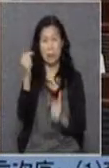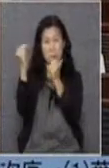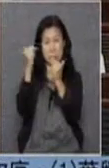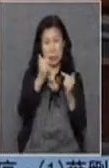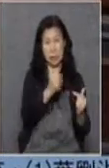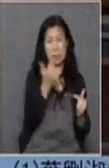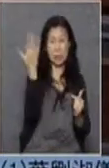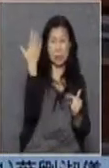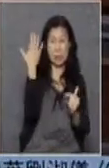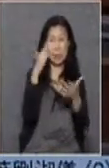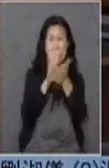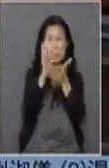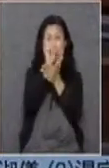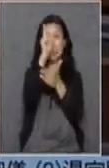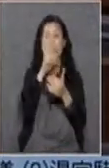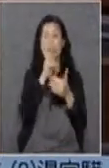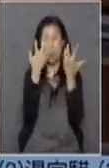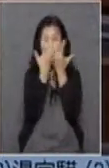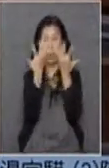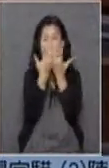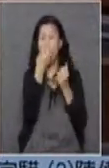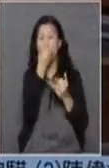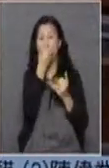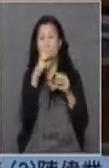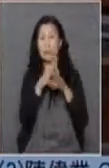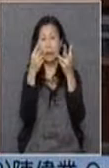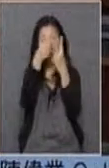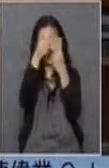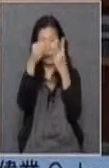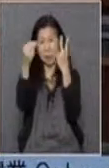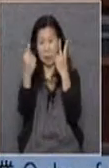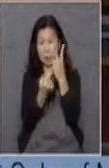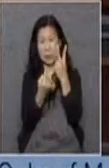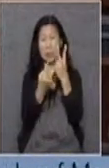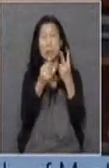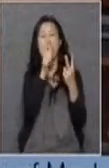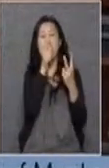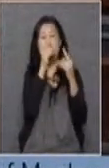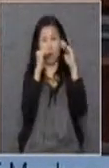年為止，數字顯示全港一共有270,000户的家庭，